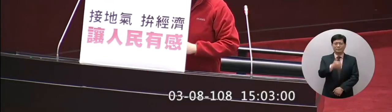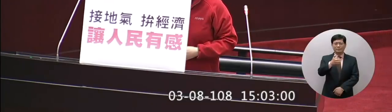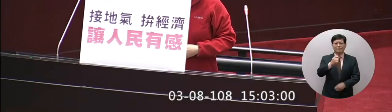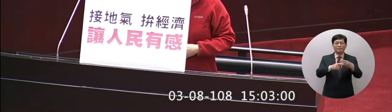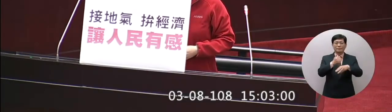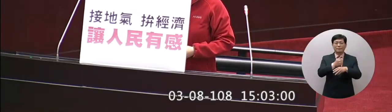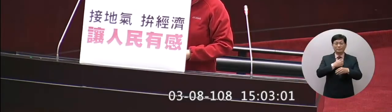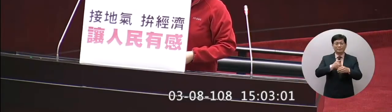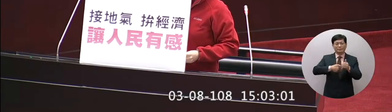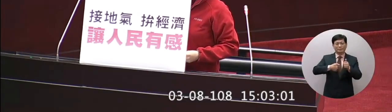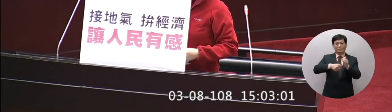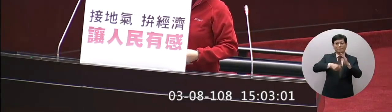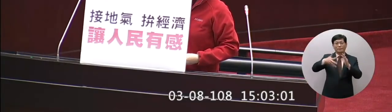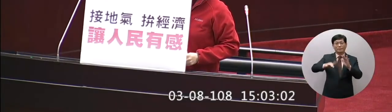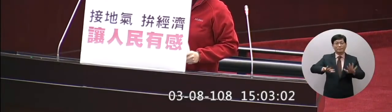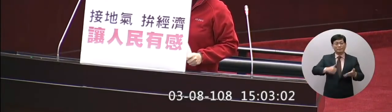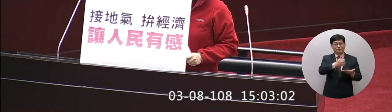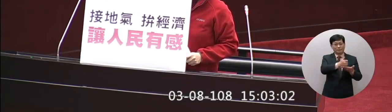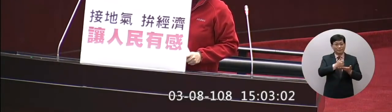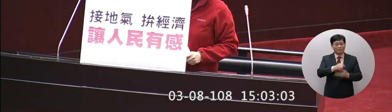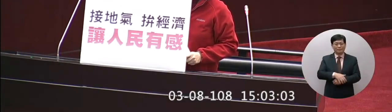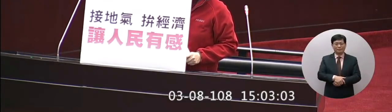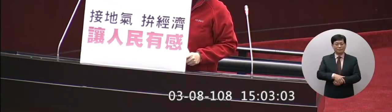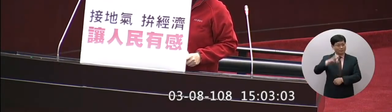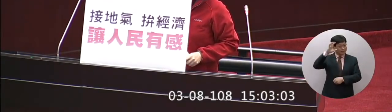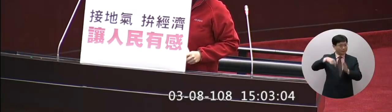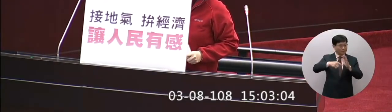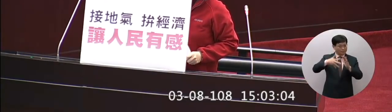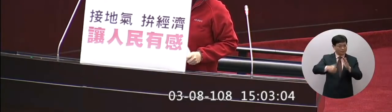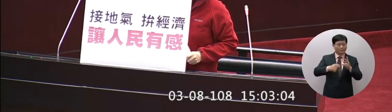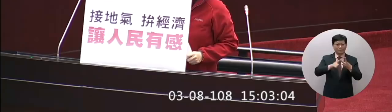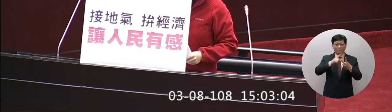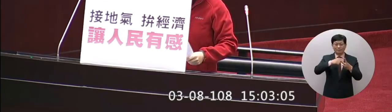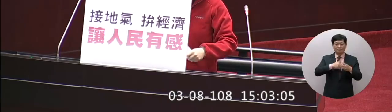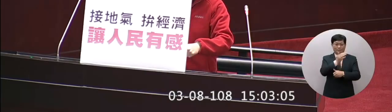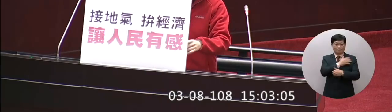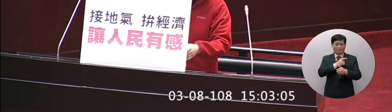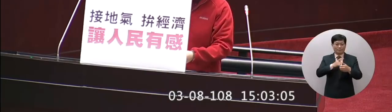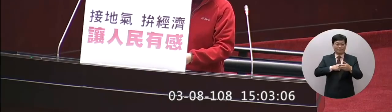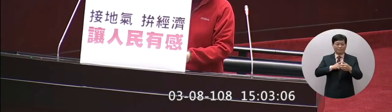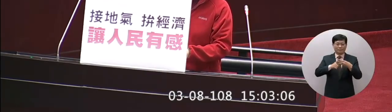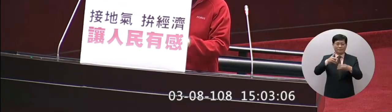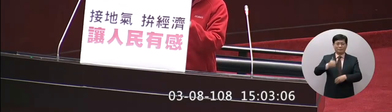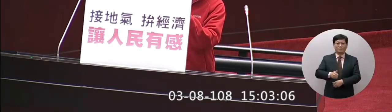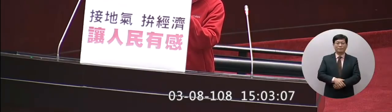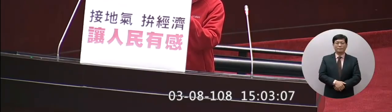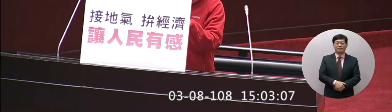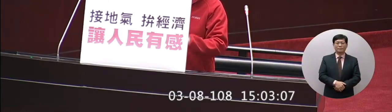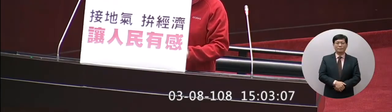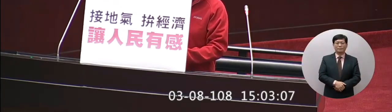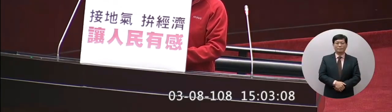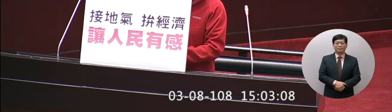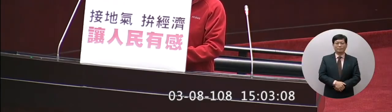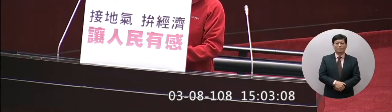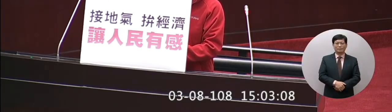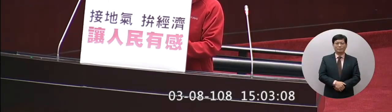谢谢主席、副院长哦。我们请我们苏院长以及我们陈吉仲陈主委， 请苏院长、农委